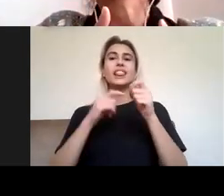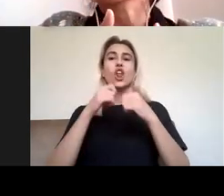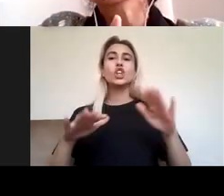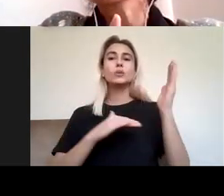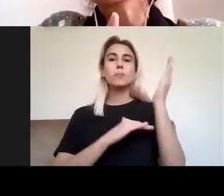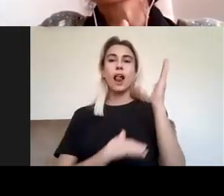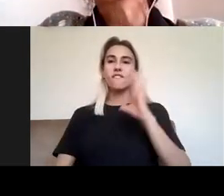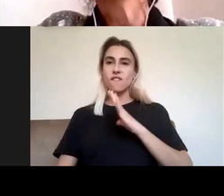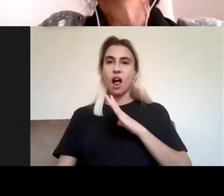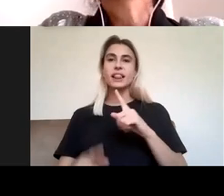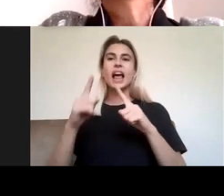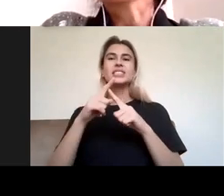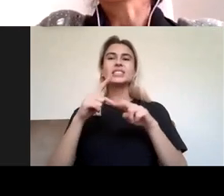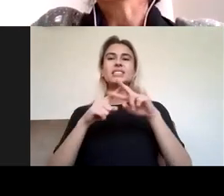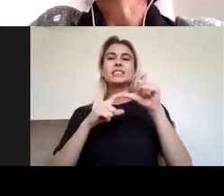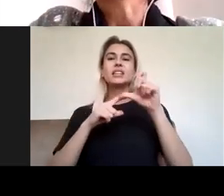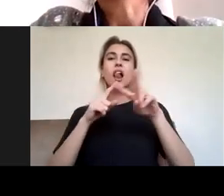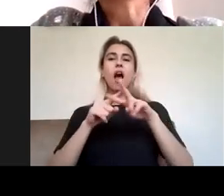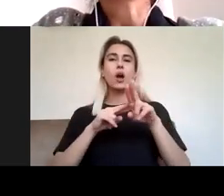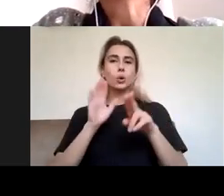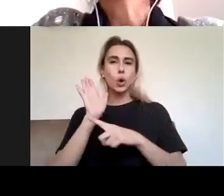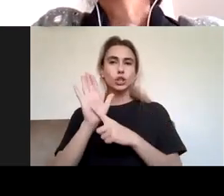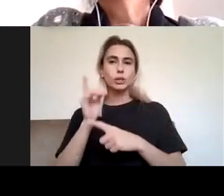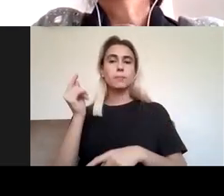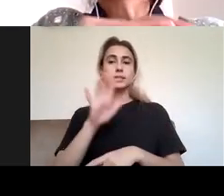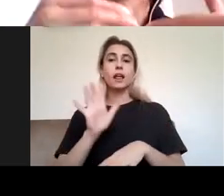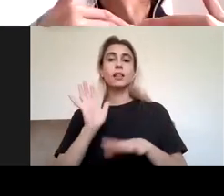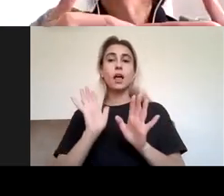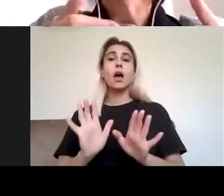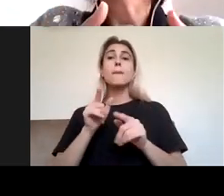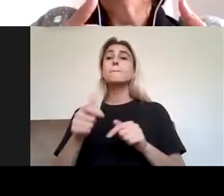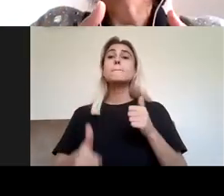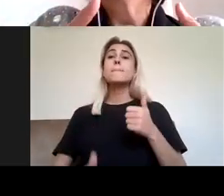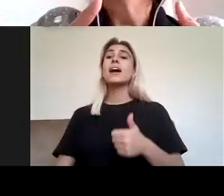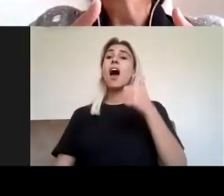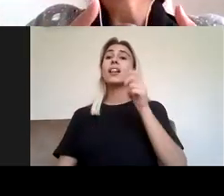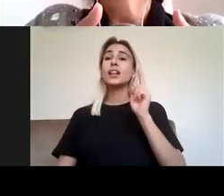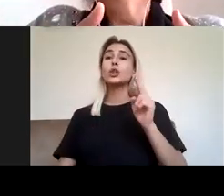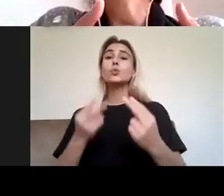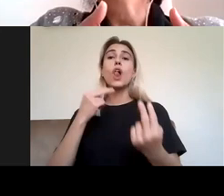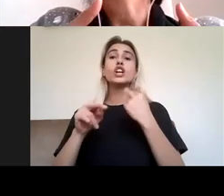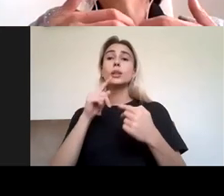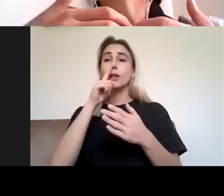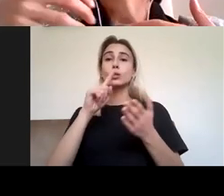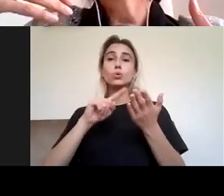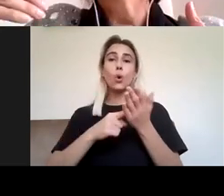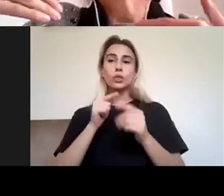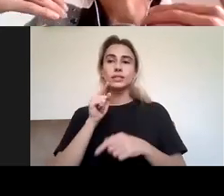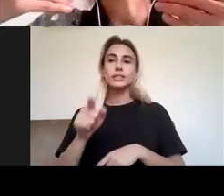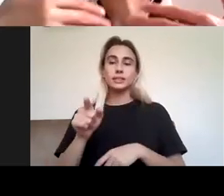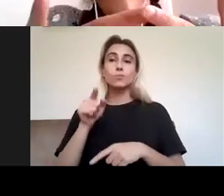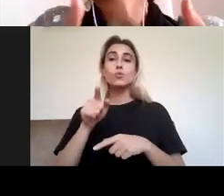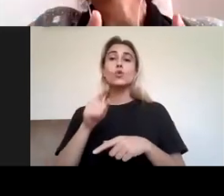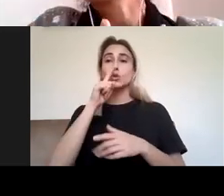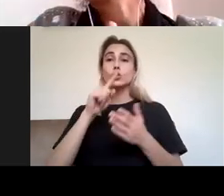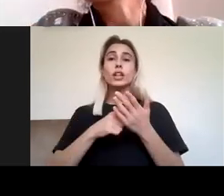var, taslak şu anda göstereceğim birazdan ama bakanlığın yani ulaştırma noktasında bakanlığın bu noktada geliştirdiği